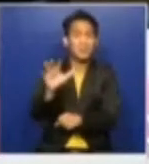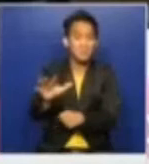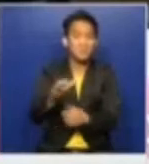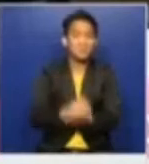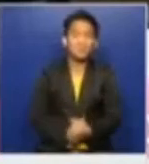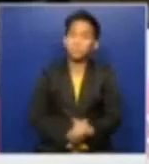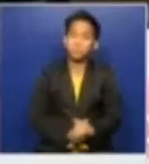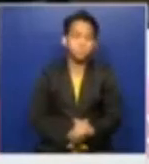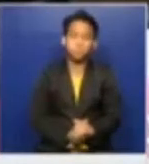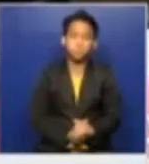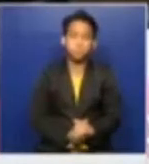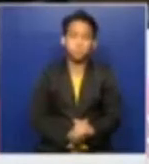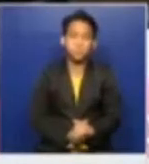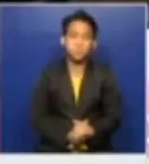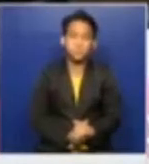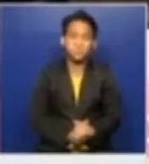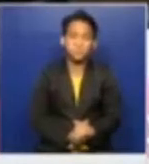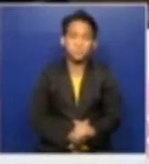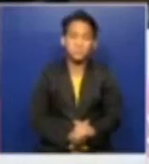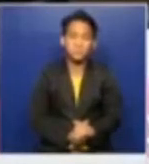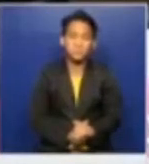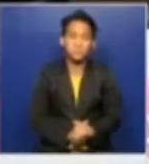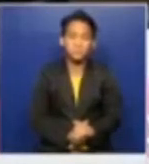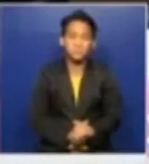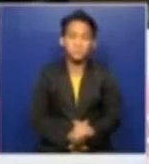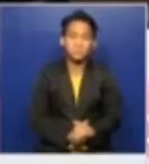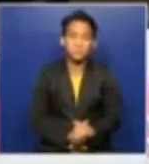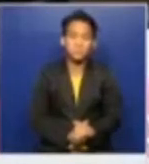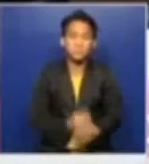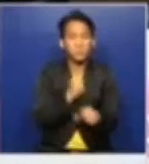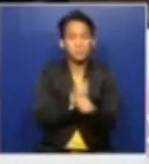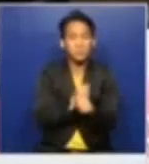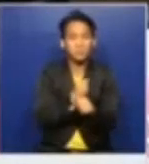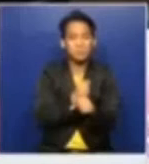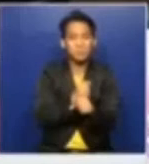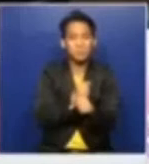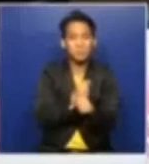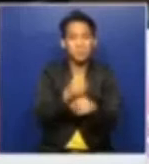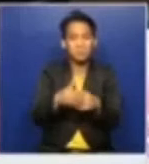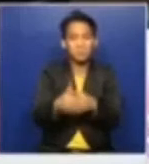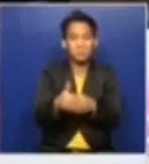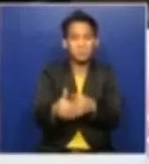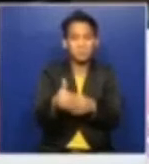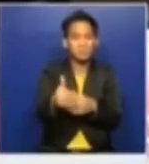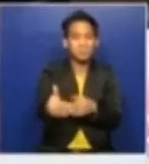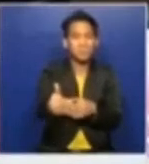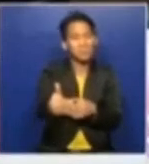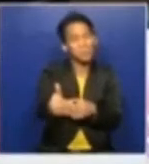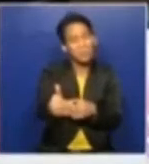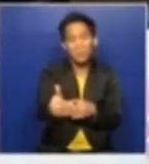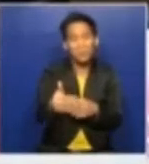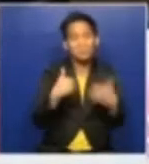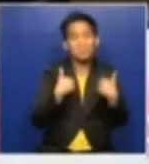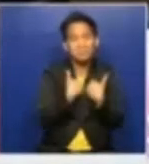ได้เพิ่มรายได้เพิ่มในการที่เป็นคูณ2เนี่ยลดลงเพราะฉะนั้นอยากให้กรรมธิการที่แก้ปัญหาที่จะตั้งขึ้นเนี่ย